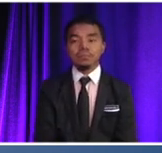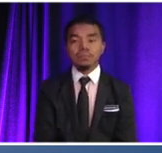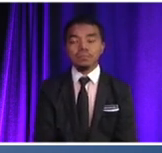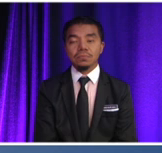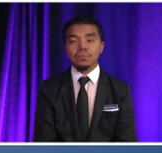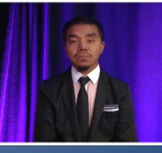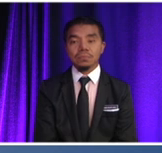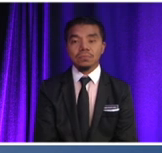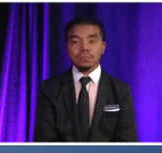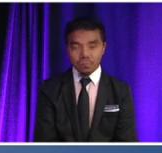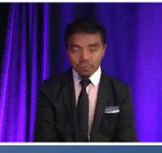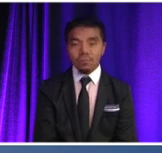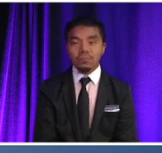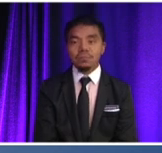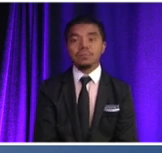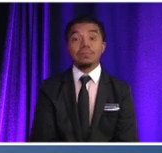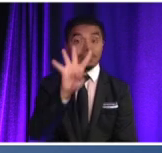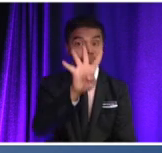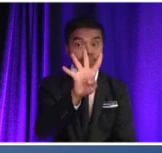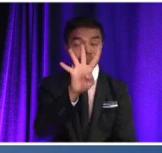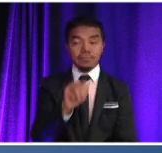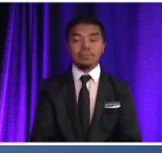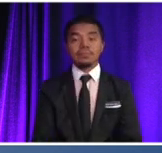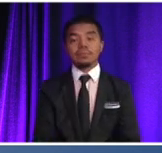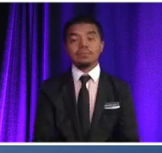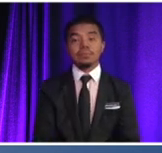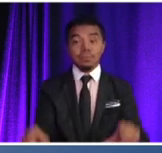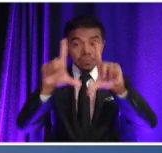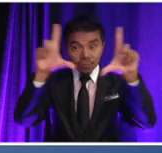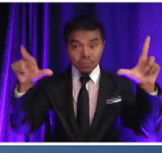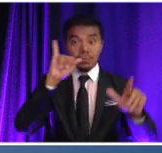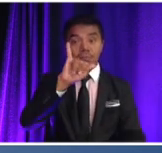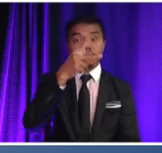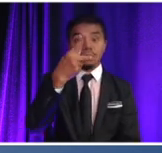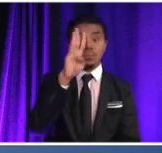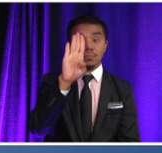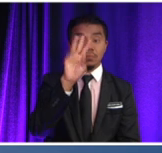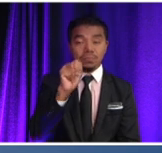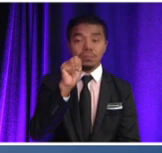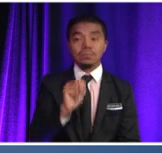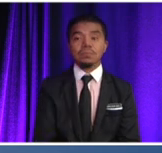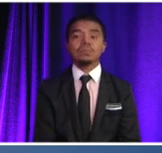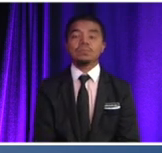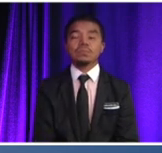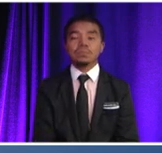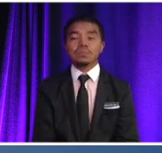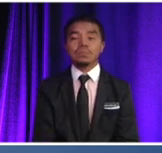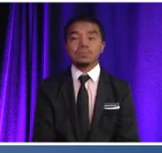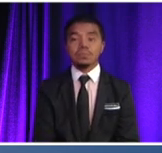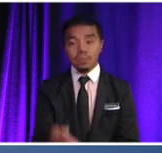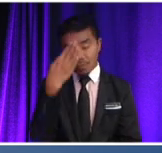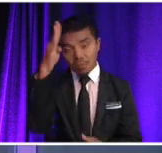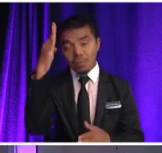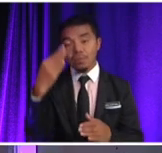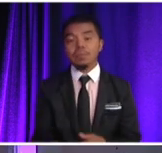nutup keluaran produk keempat ialah logo iqbaen yaitu memberi bimbingan